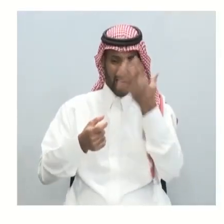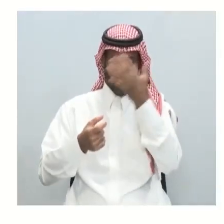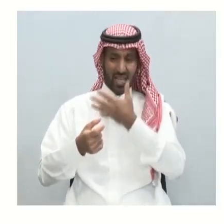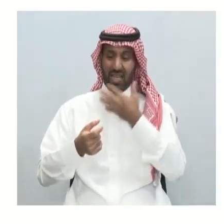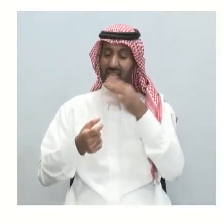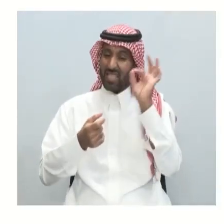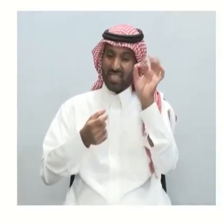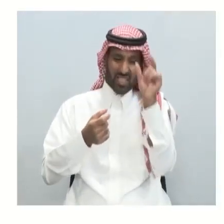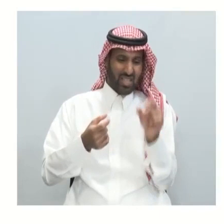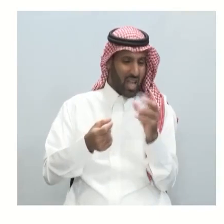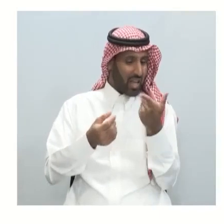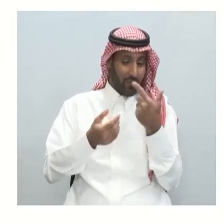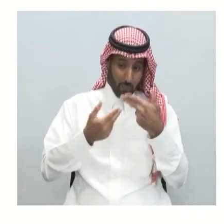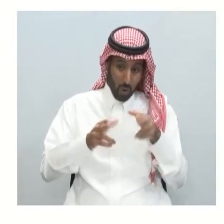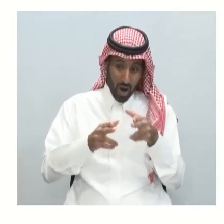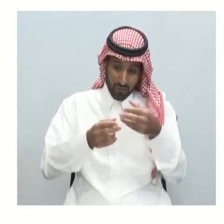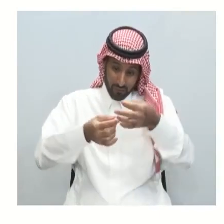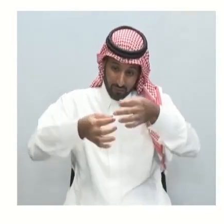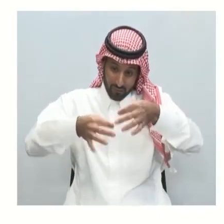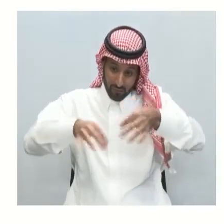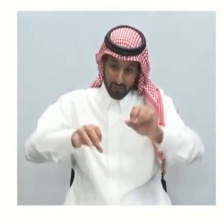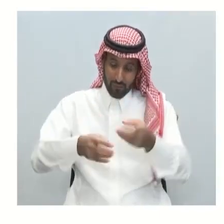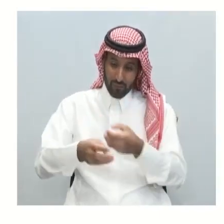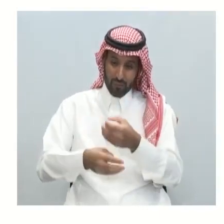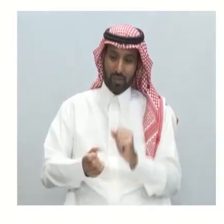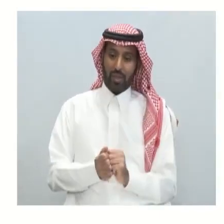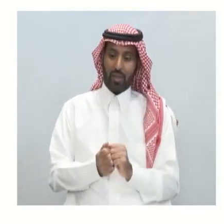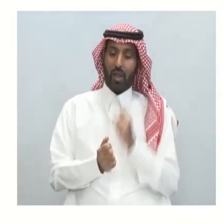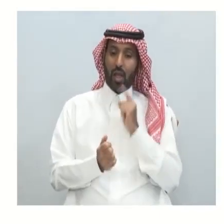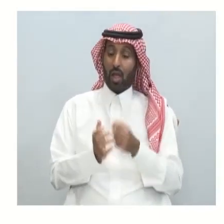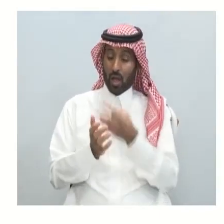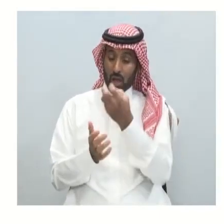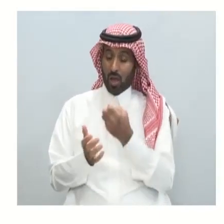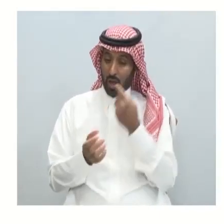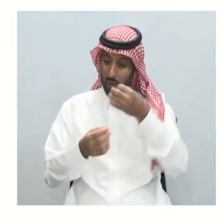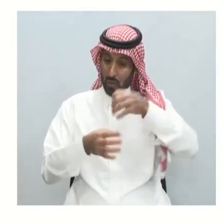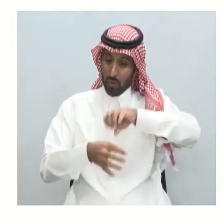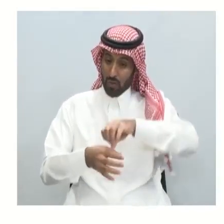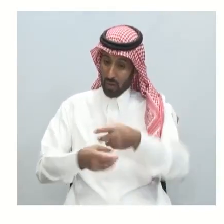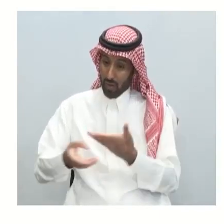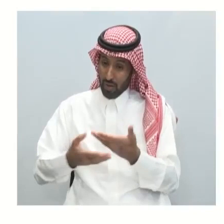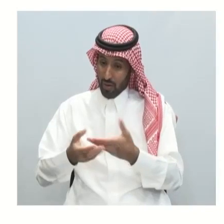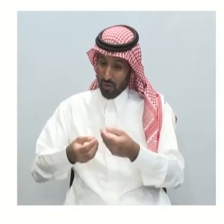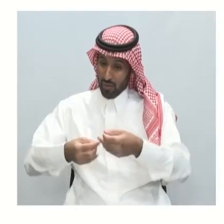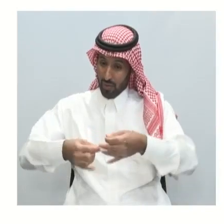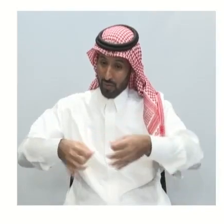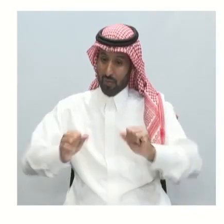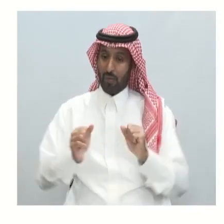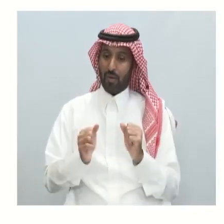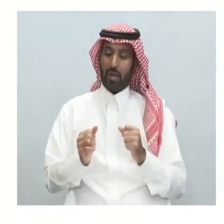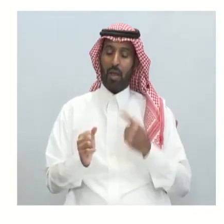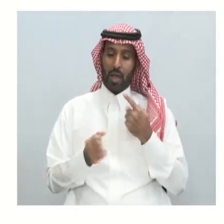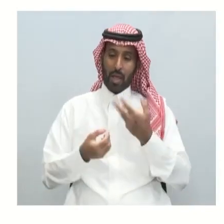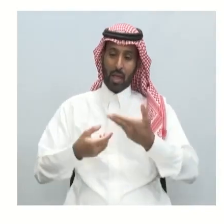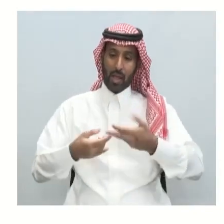للذوبان تبين هذه الخاصيه الفيزيائيه قدره ماده على الذوبان في ماده اخرى من اسمها